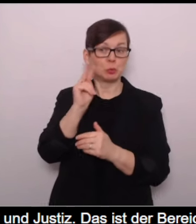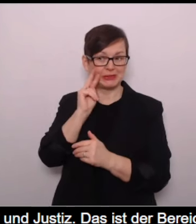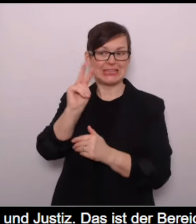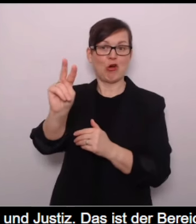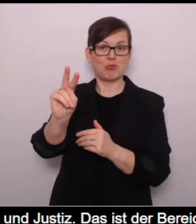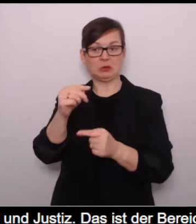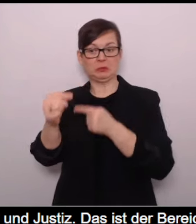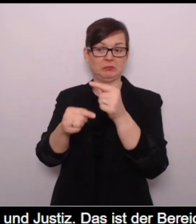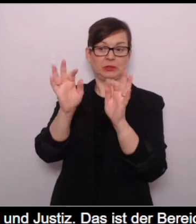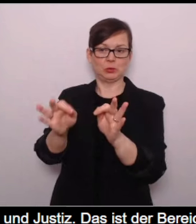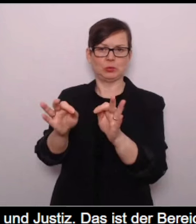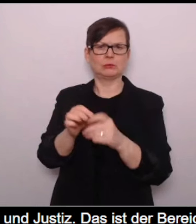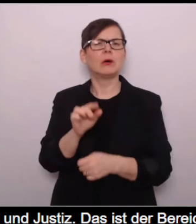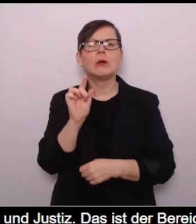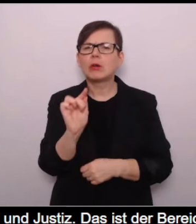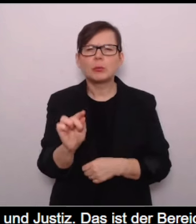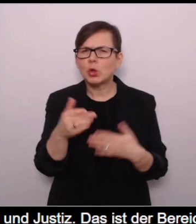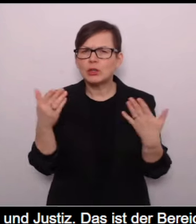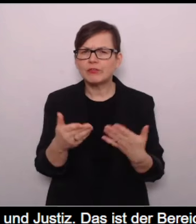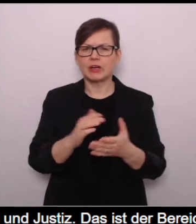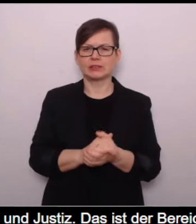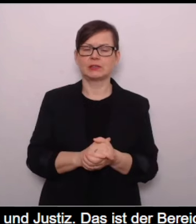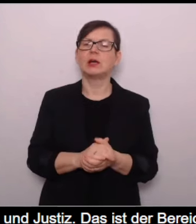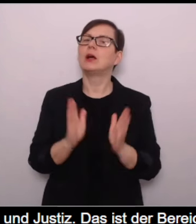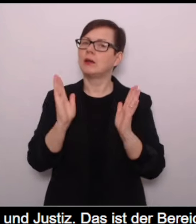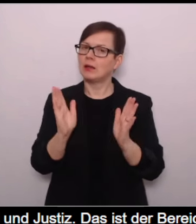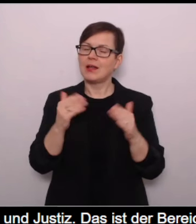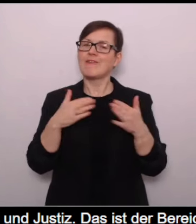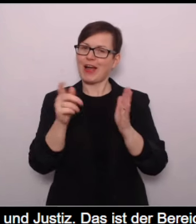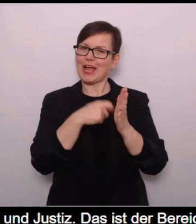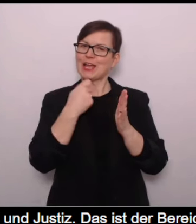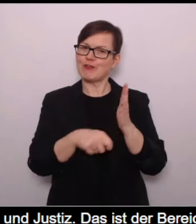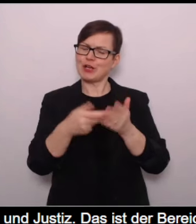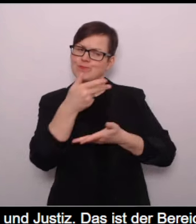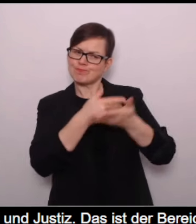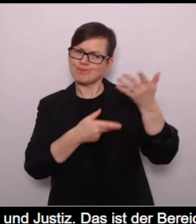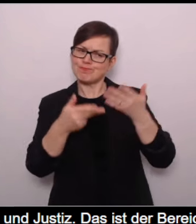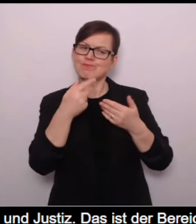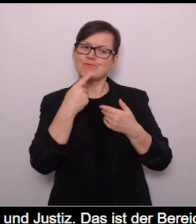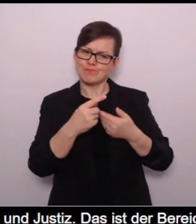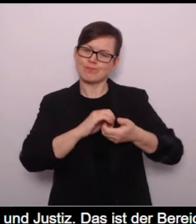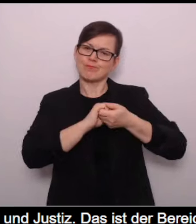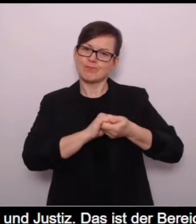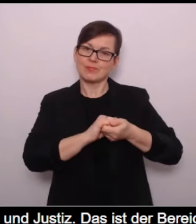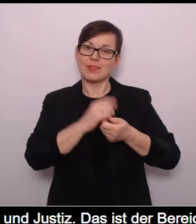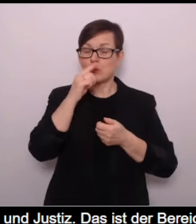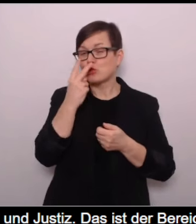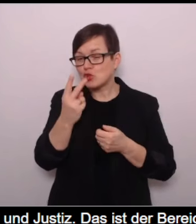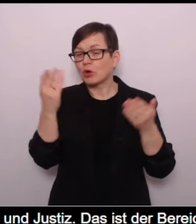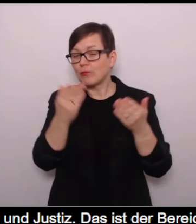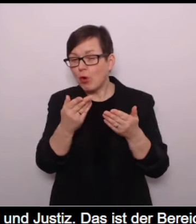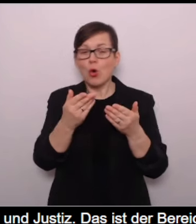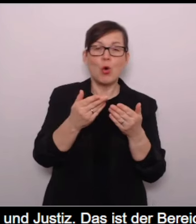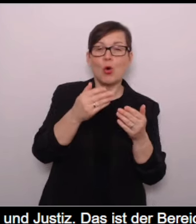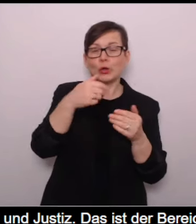mega, Personalquote von 40 Prozent heißt im Blick halten. Was bedeutet das? Wir haben uns gemeinsam, da danke ich auch den